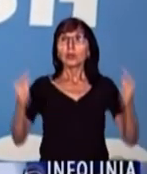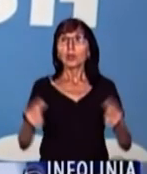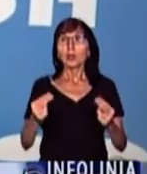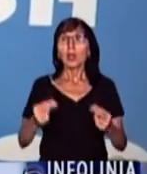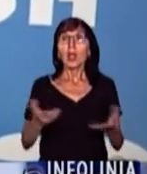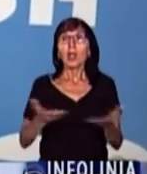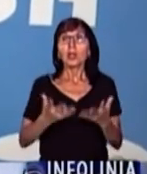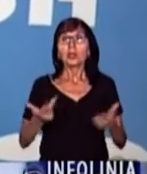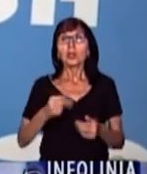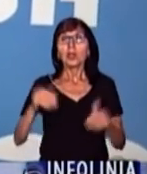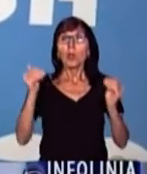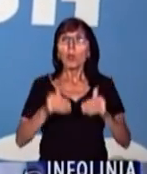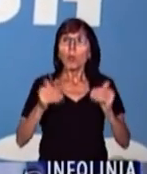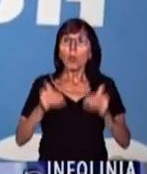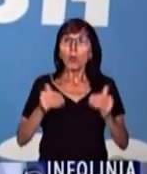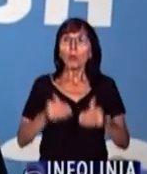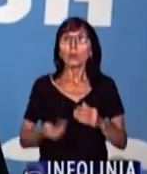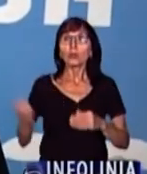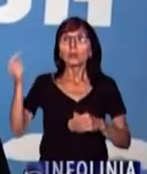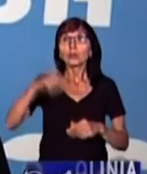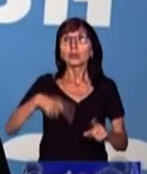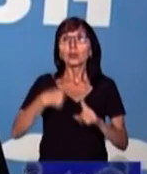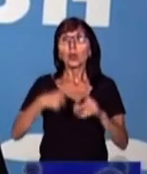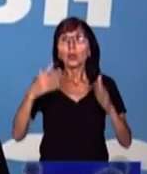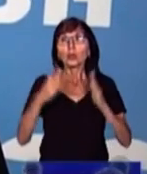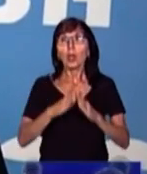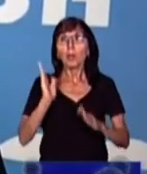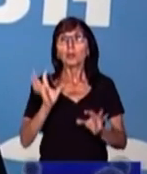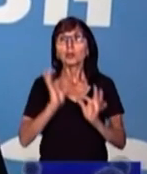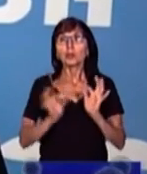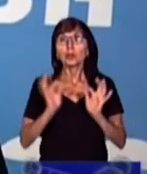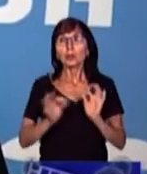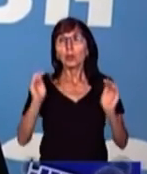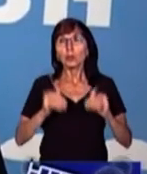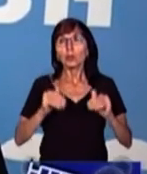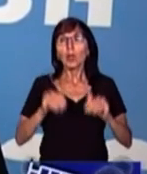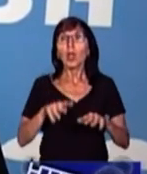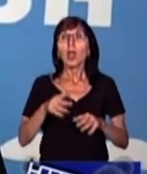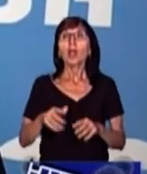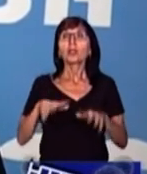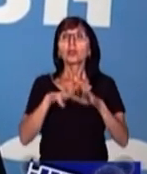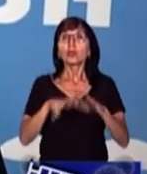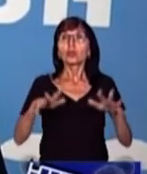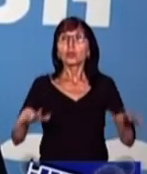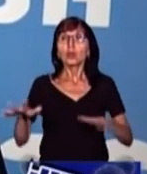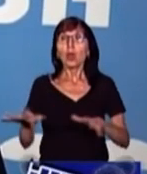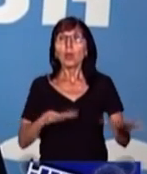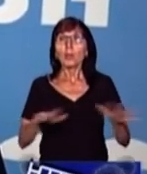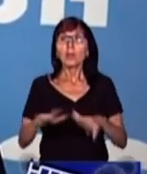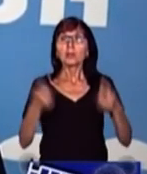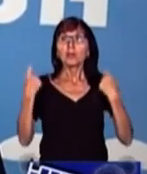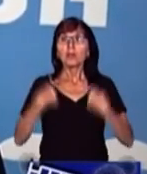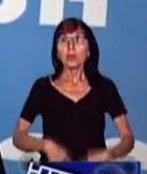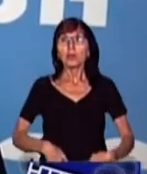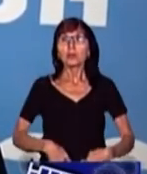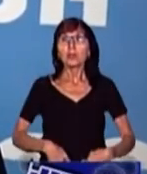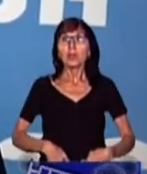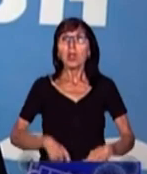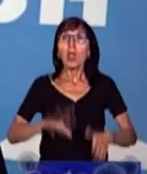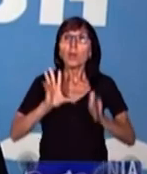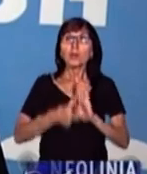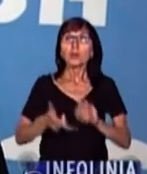szczególna przestrzeń do spotkania, do modlitwy. W naszej diecezji jest bardzo dużo takich miejsc, gdzie są wioski czy